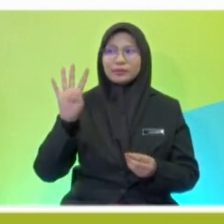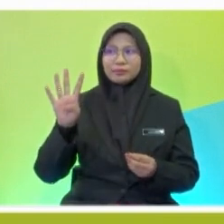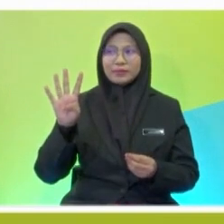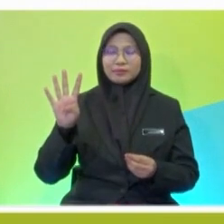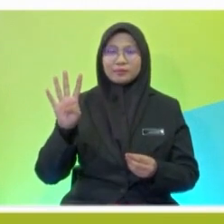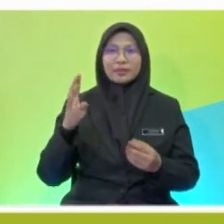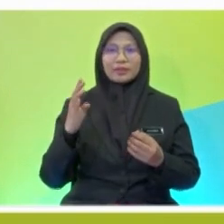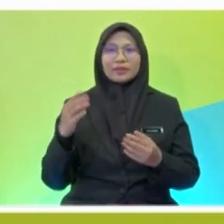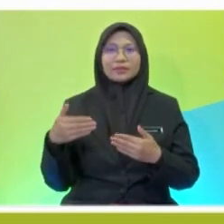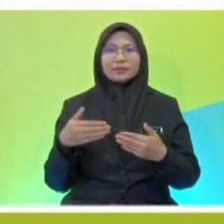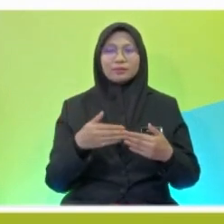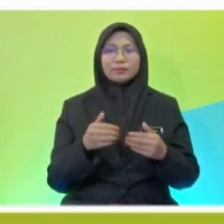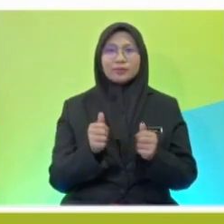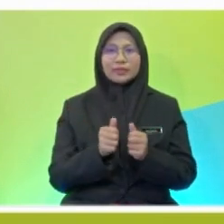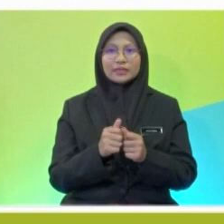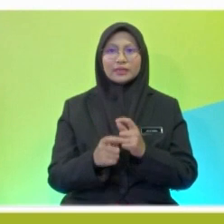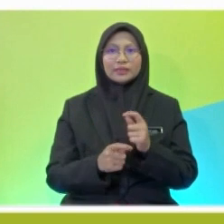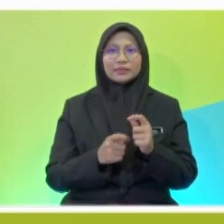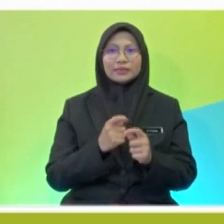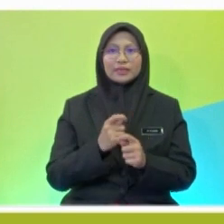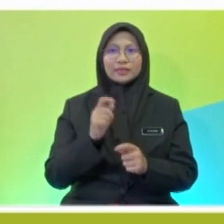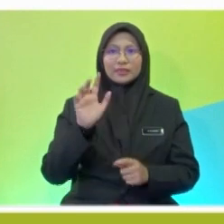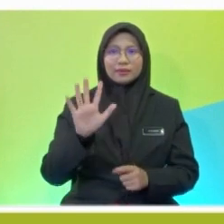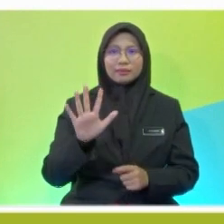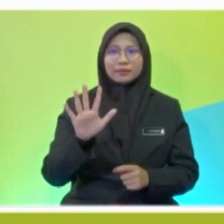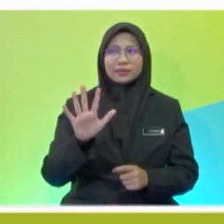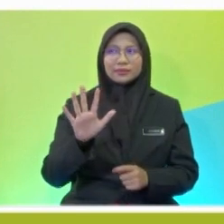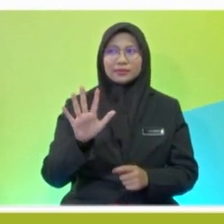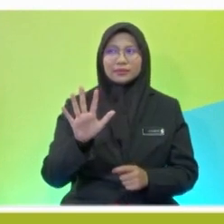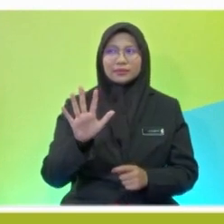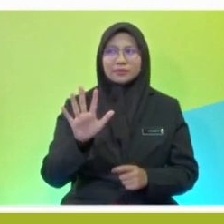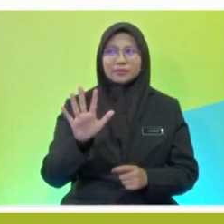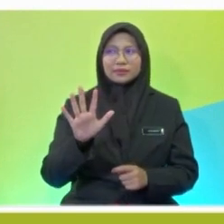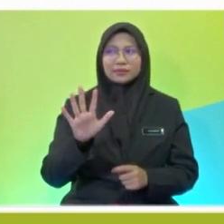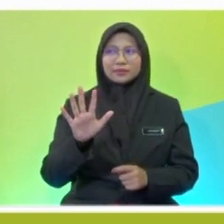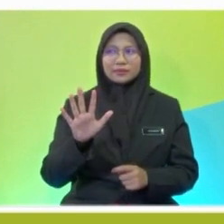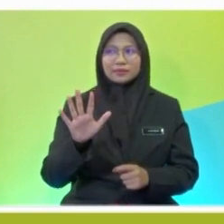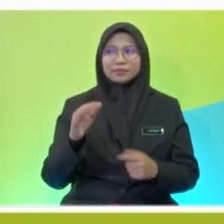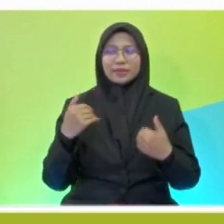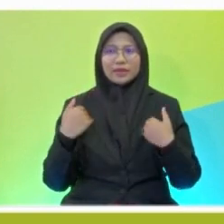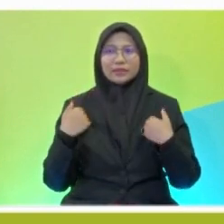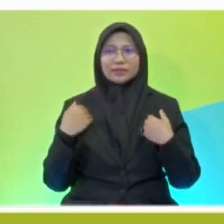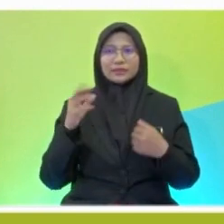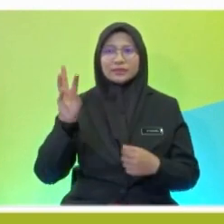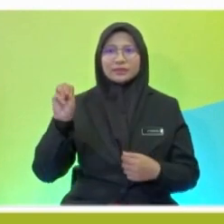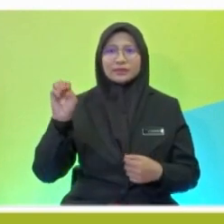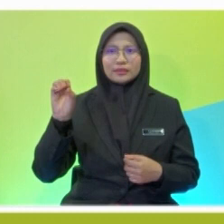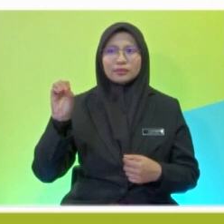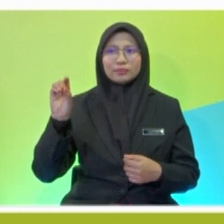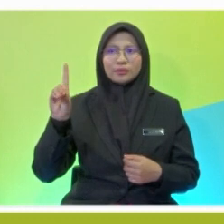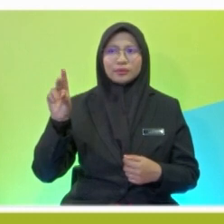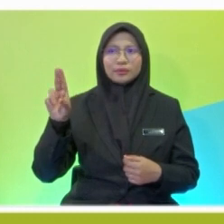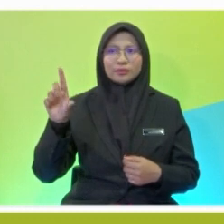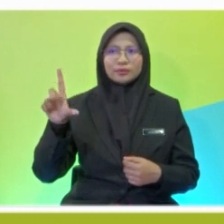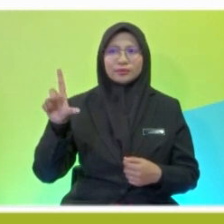tingkatan 5 calon ini mempelajari tentang penikmatan warga emas yang terdapat di Malaysia saringan dan penilaian asas warga